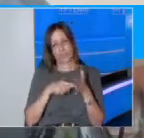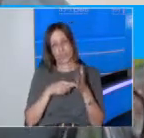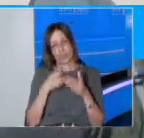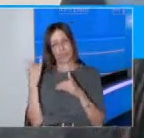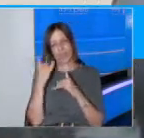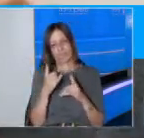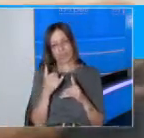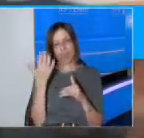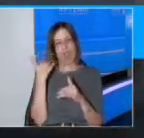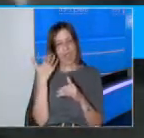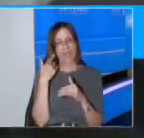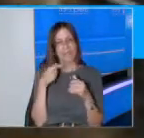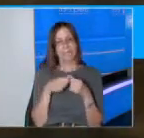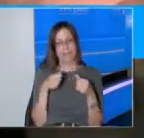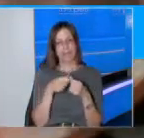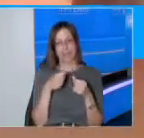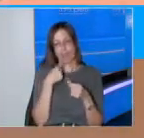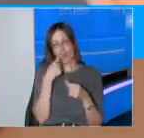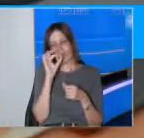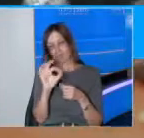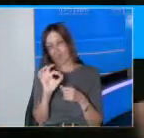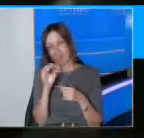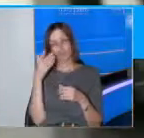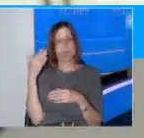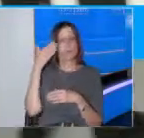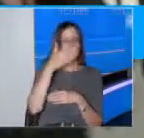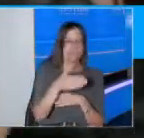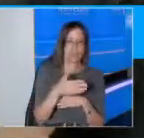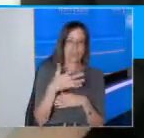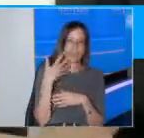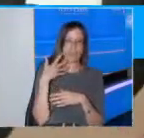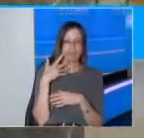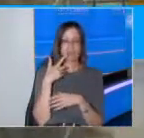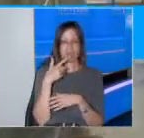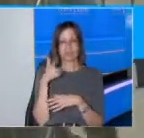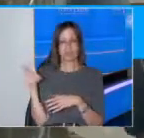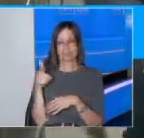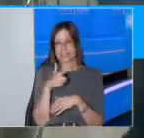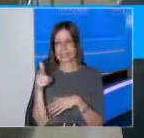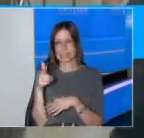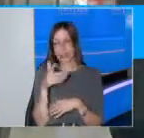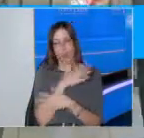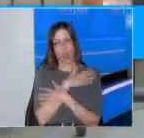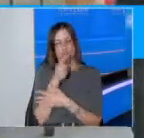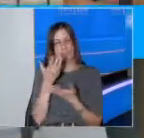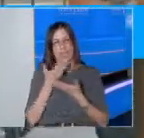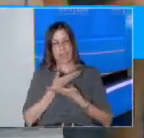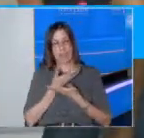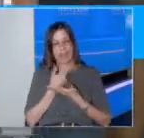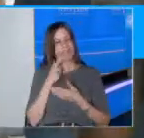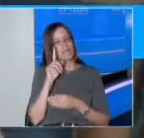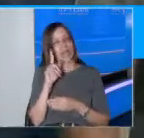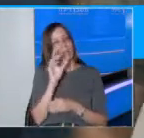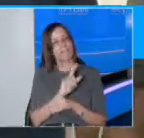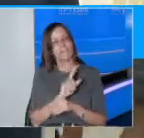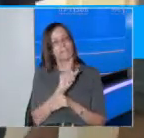היו נגיד לגבי הדובר שלו שפונה והסיקור האוהד שהוא מקבל. אבל בינתיים אני